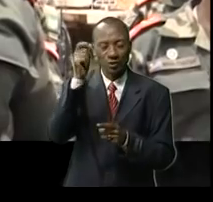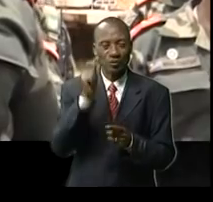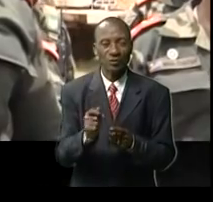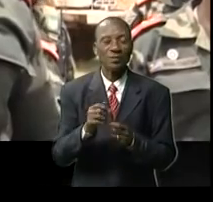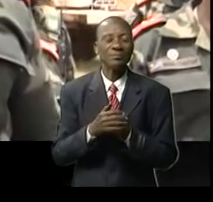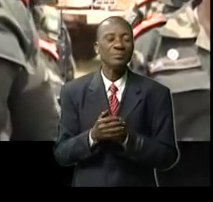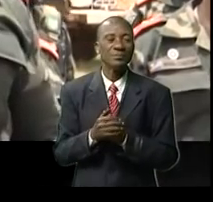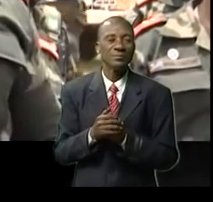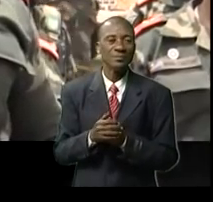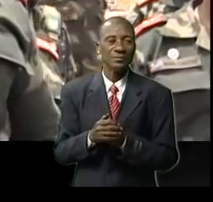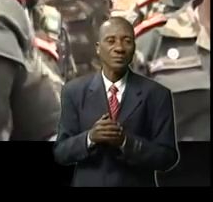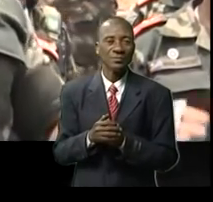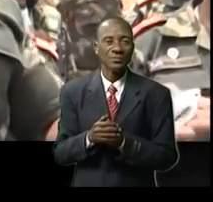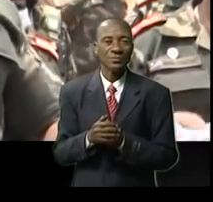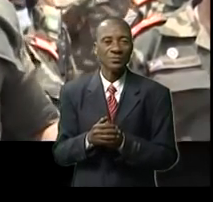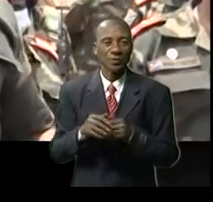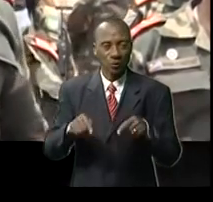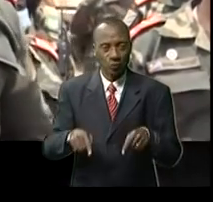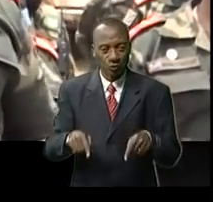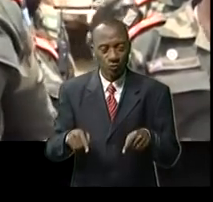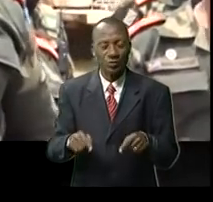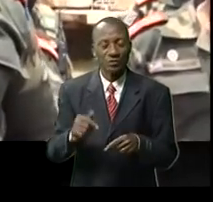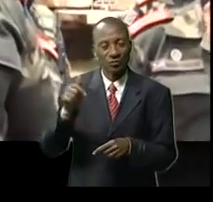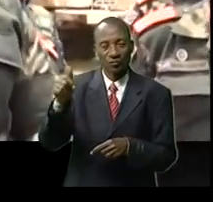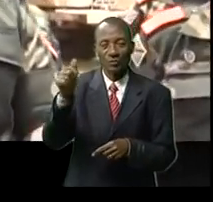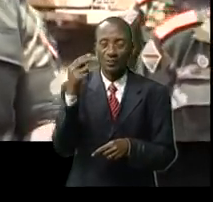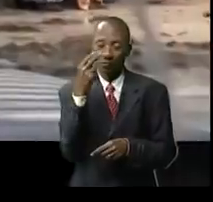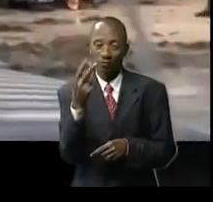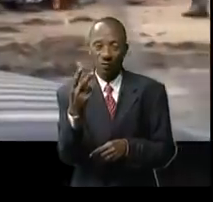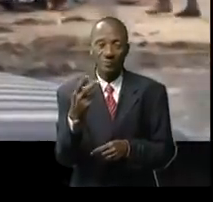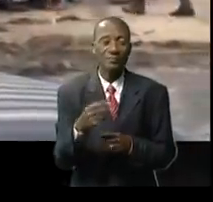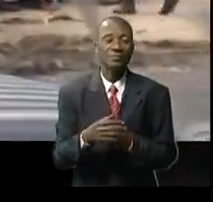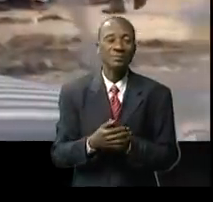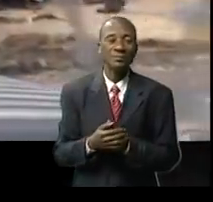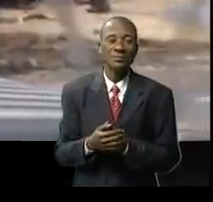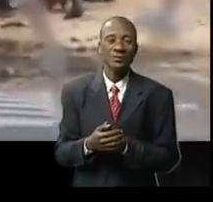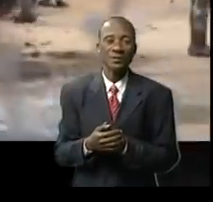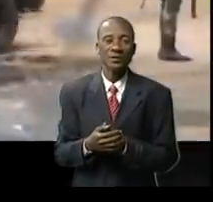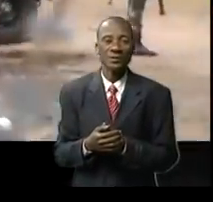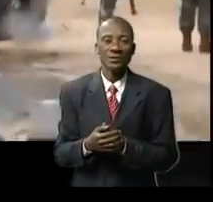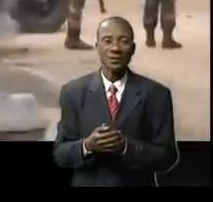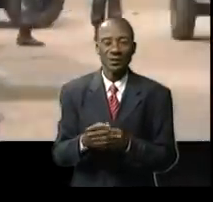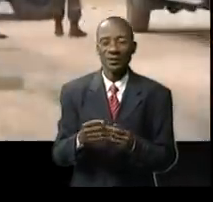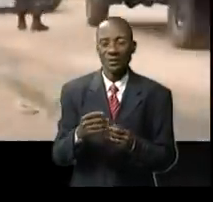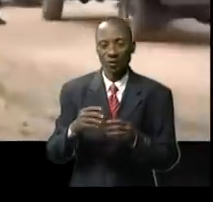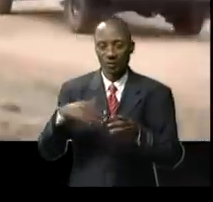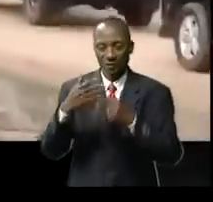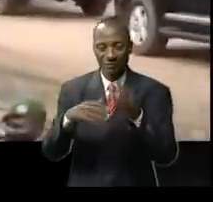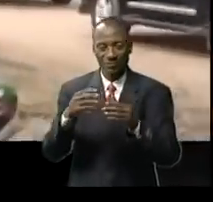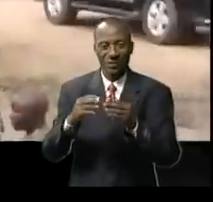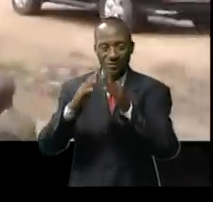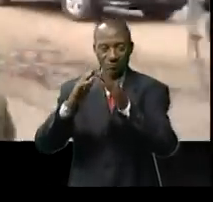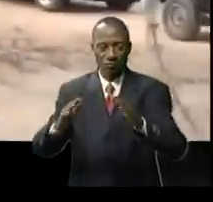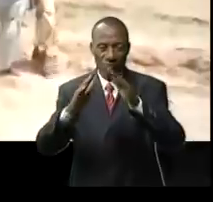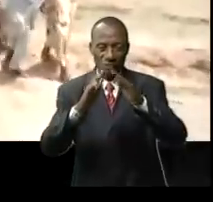Donc il y a une vie vraiment, et que vous voyez, il y a tout un campement où nos militaires sont basés